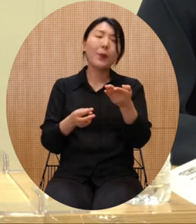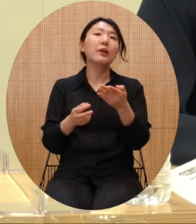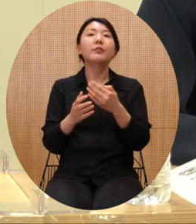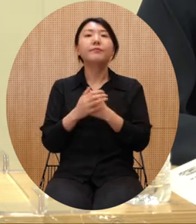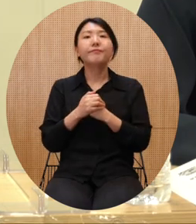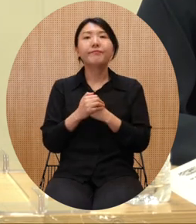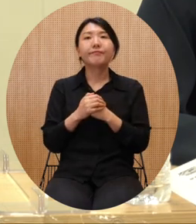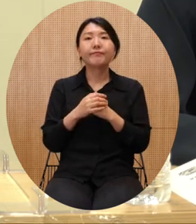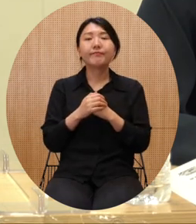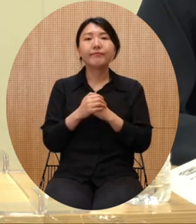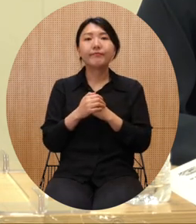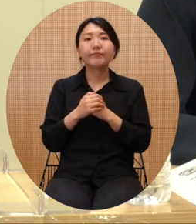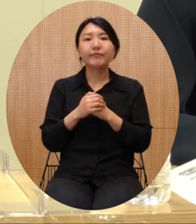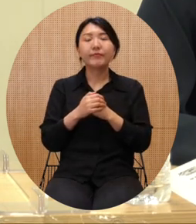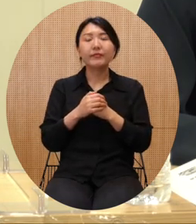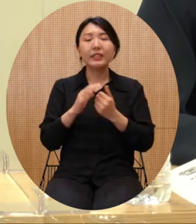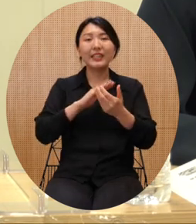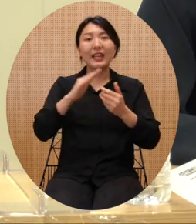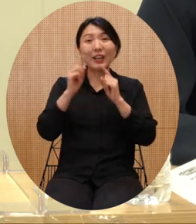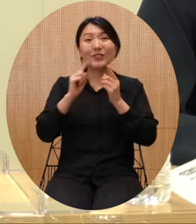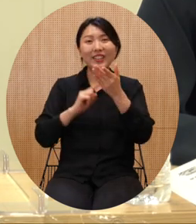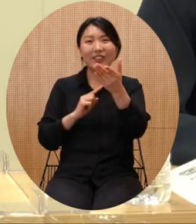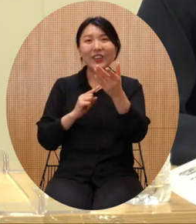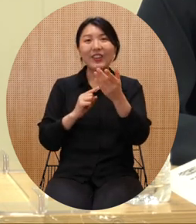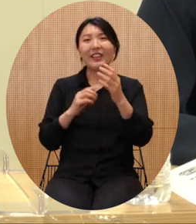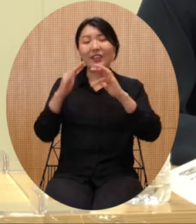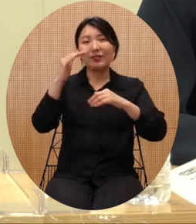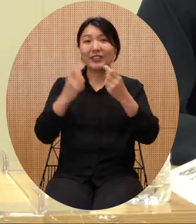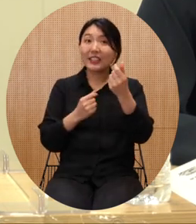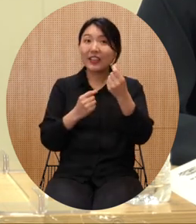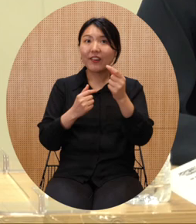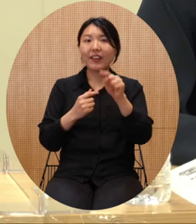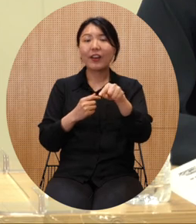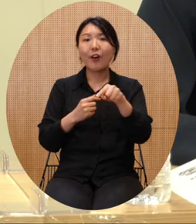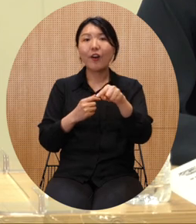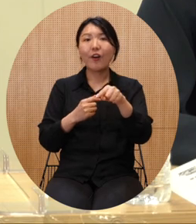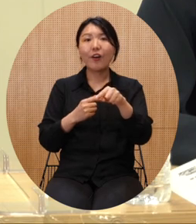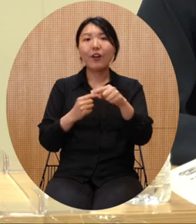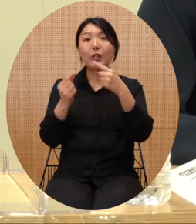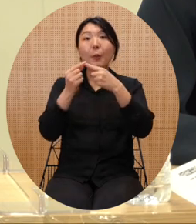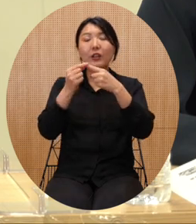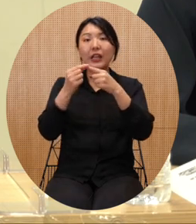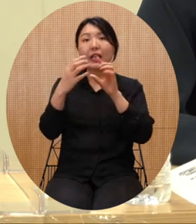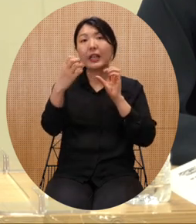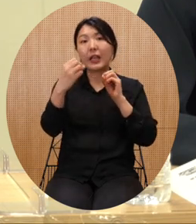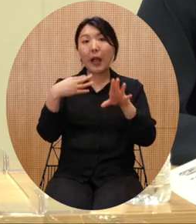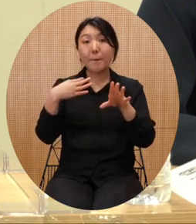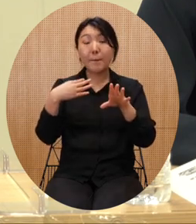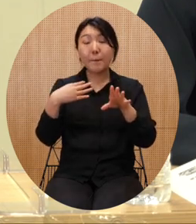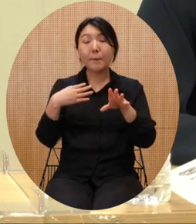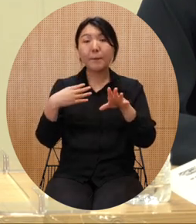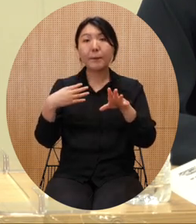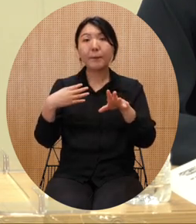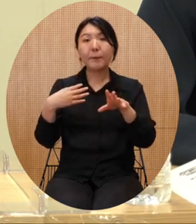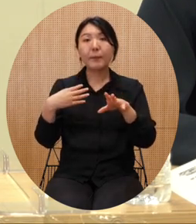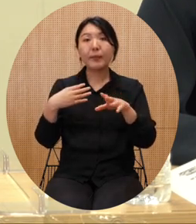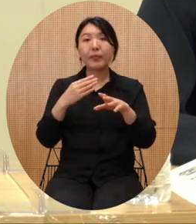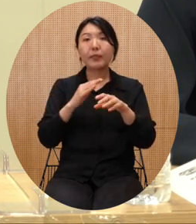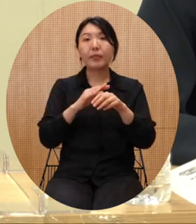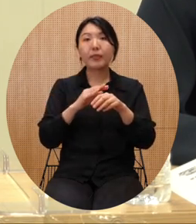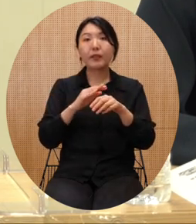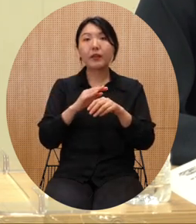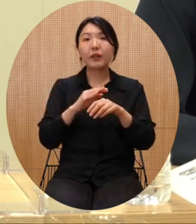전에 제가 이야기했던 내용과 좀 인맥하는 것 같은데요. 혹시 요 첫 번째 답변은 지금 저 메인 발제를